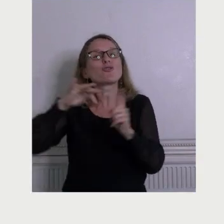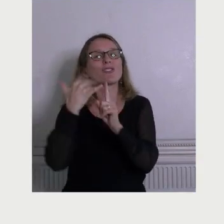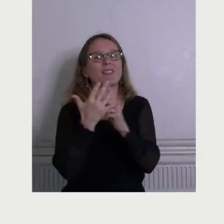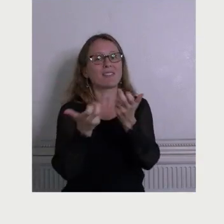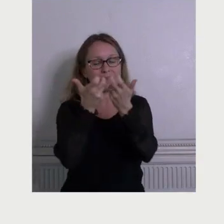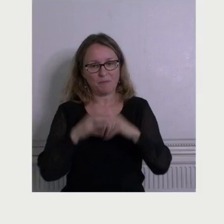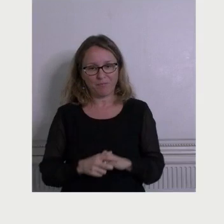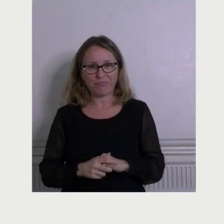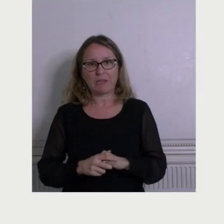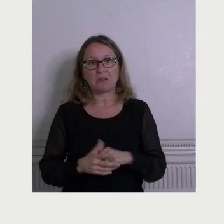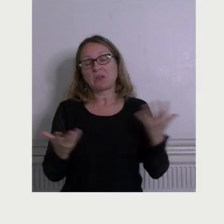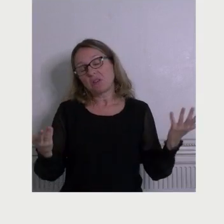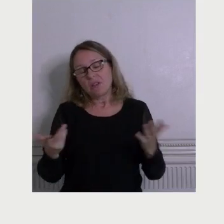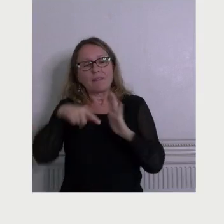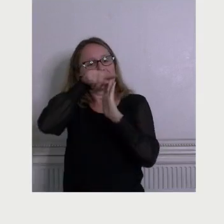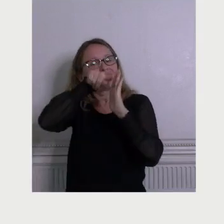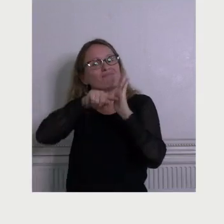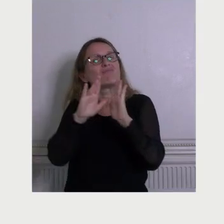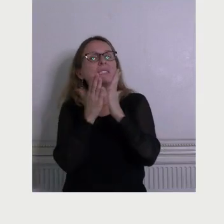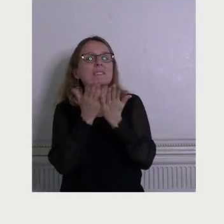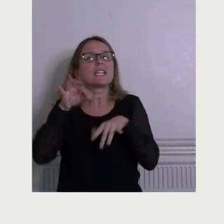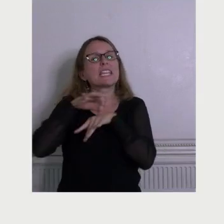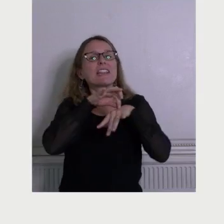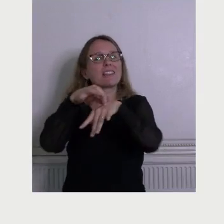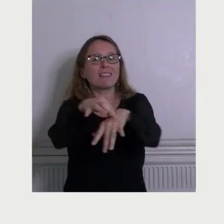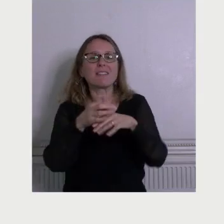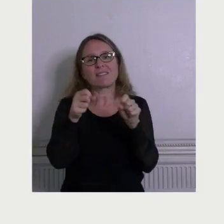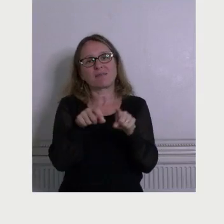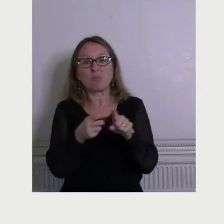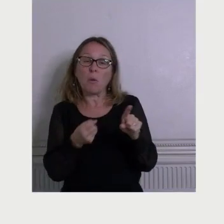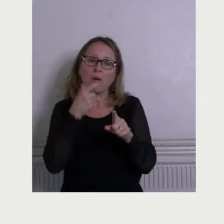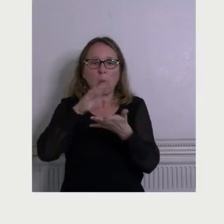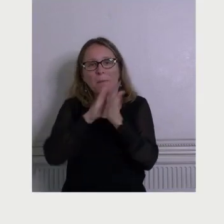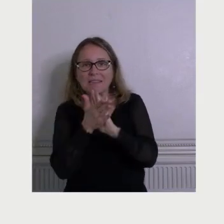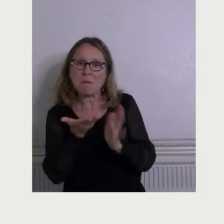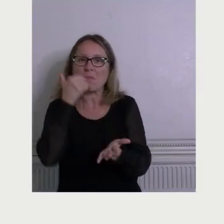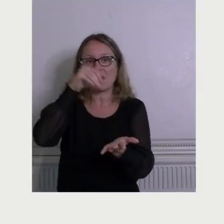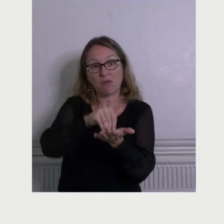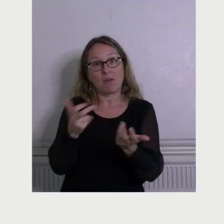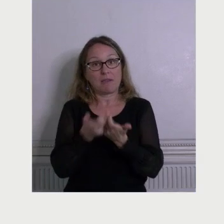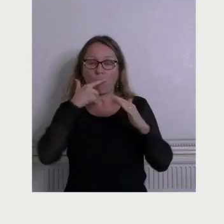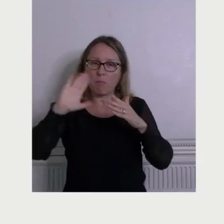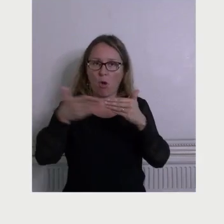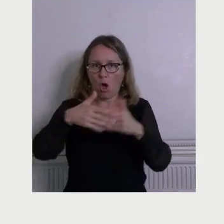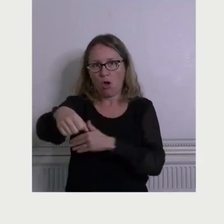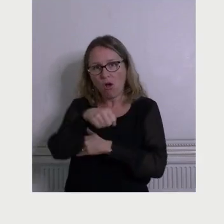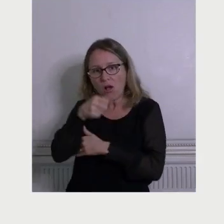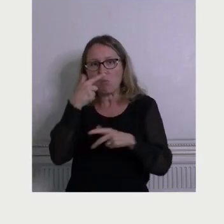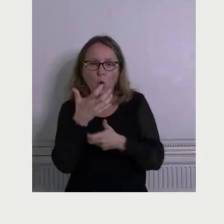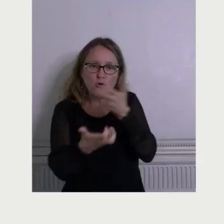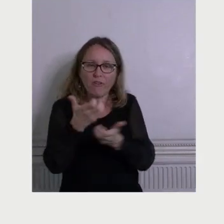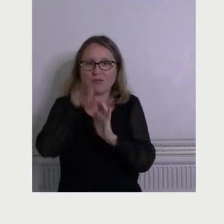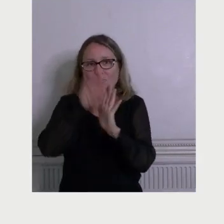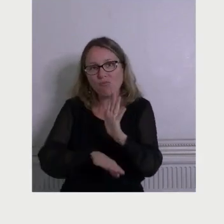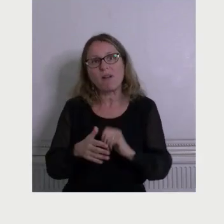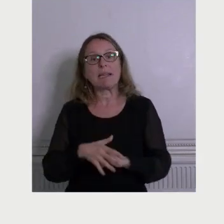puisqu'il y en a un qui existe déjà, et donc nous avons demandé au directeur général des services ainsi qu'à madame la directrice du CCS de regarder les nouvelles modalités